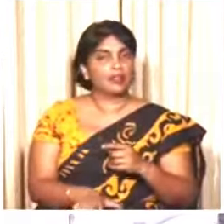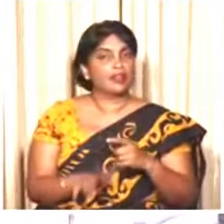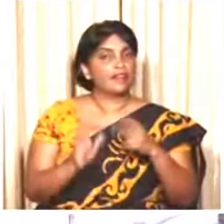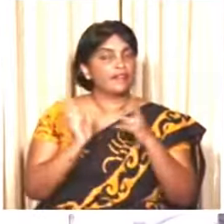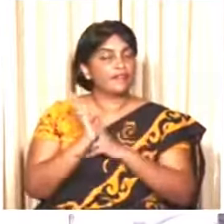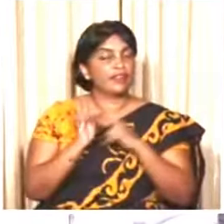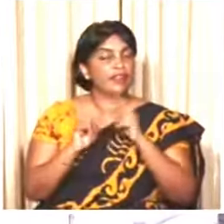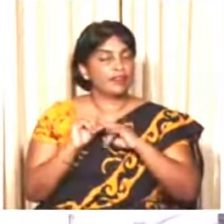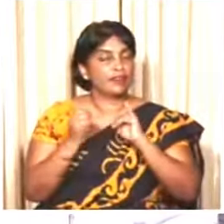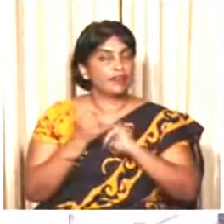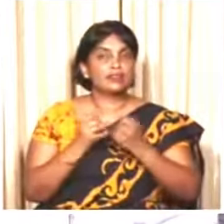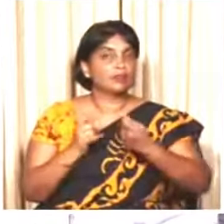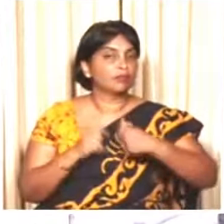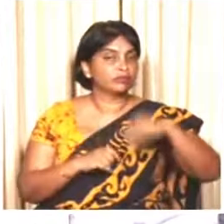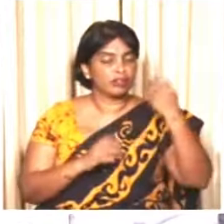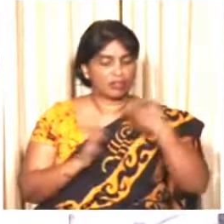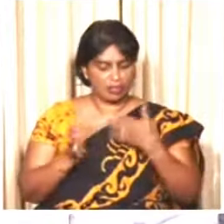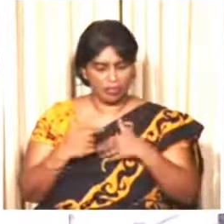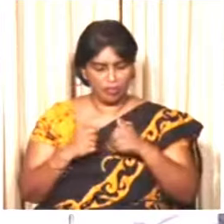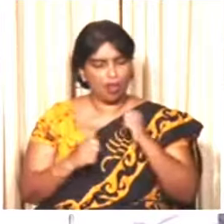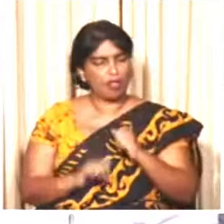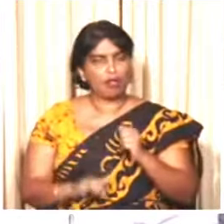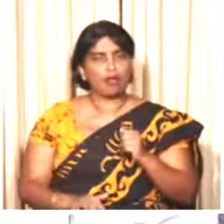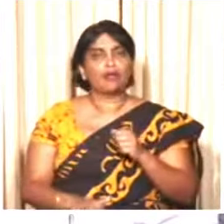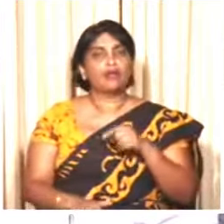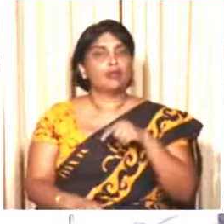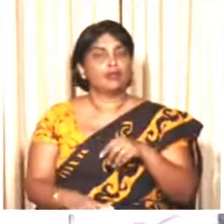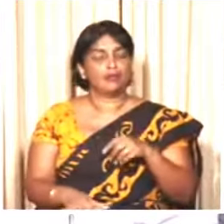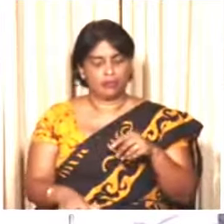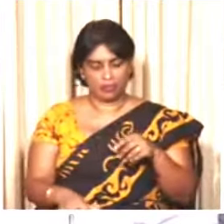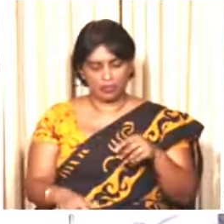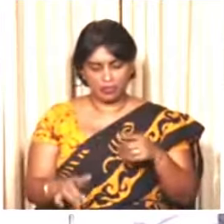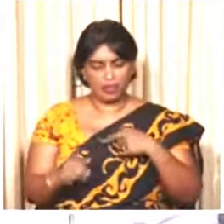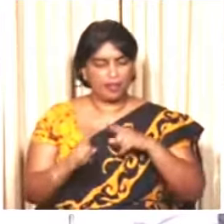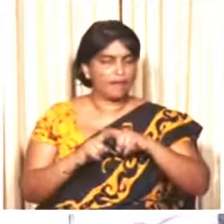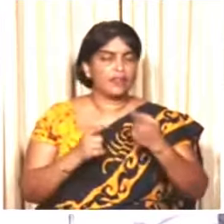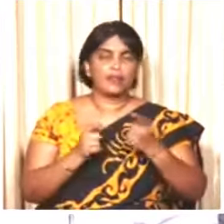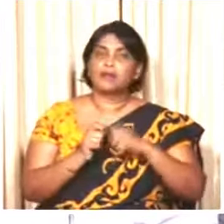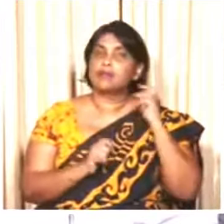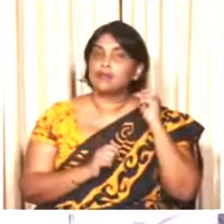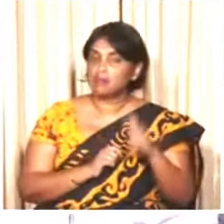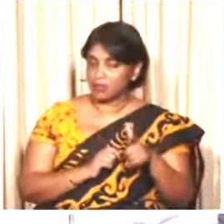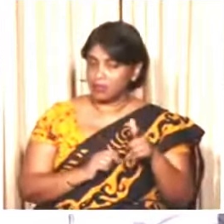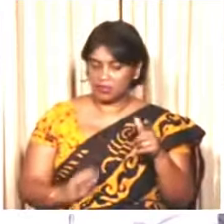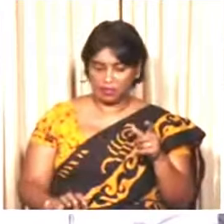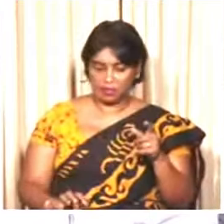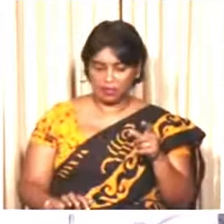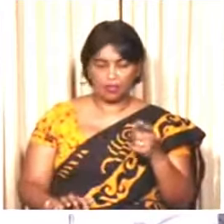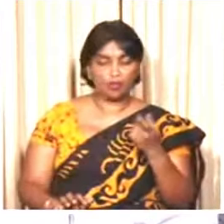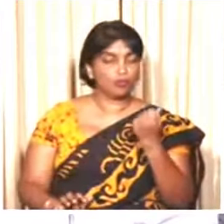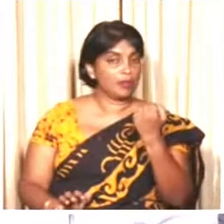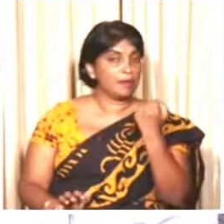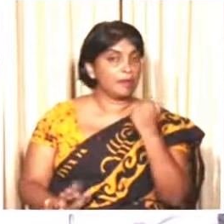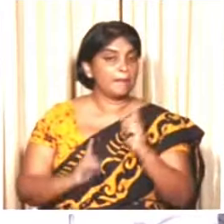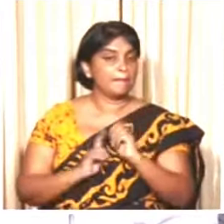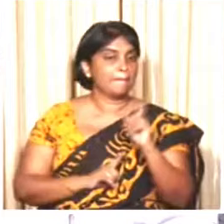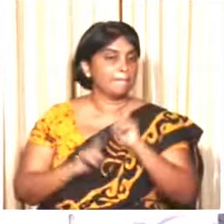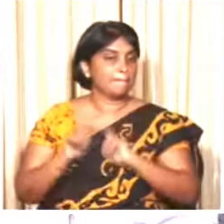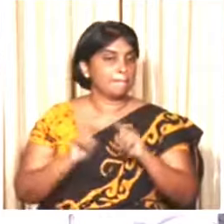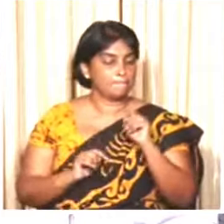කරන්නේ? VFS charges කියන්නේ වෙන වෙන වෙන ගෙවීමක්. ඒක මුදල් බලය තියෙන